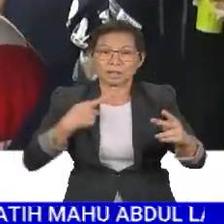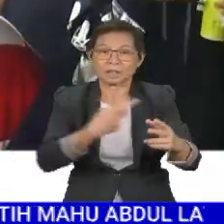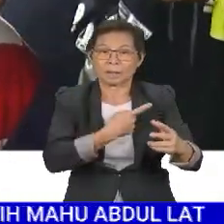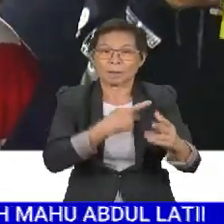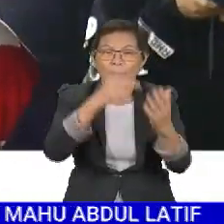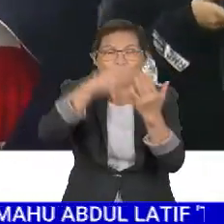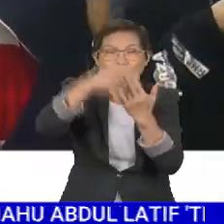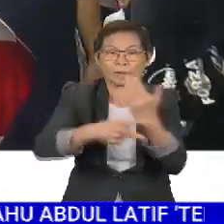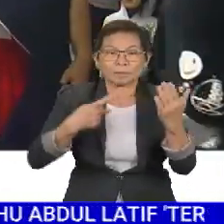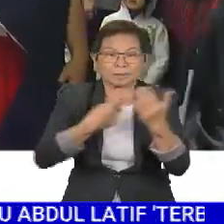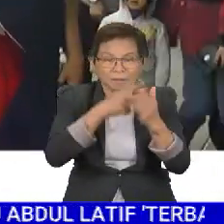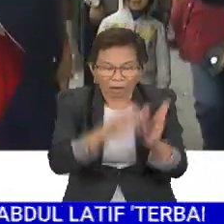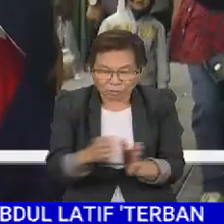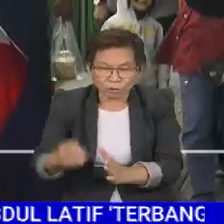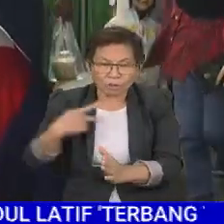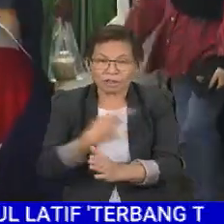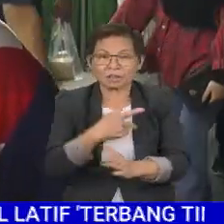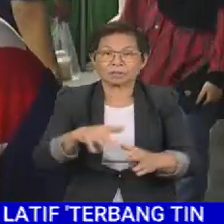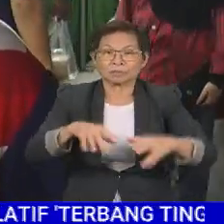kali ini